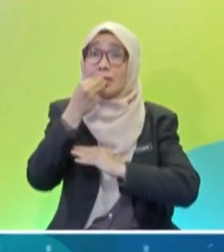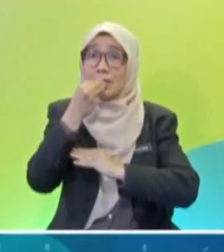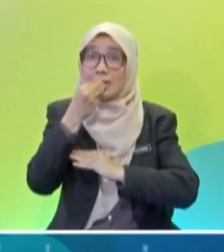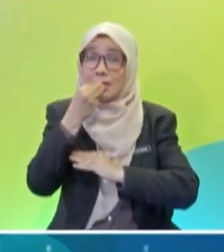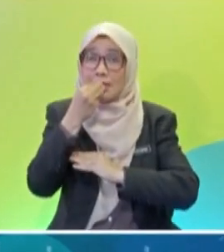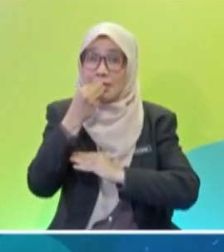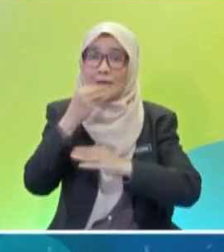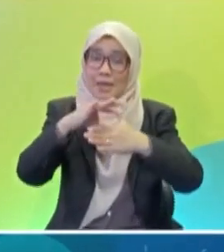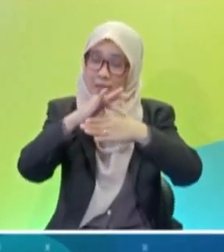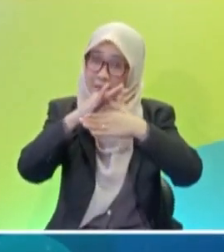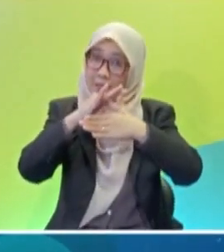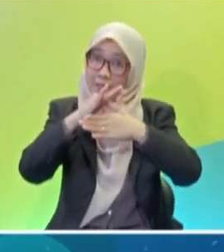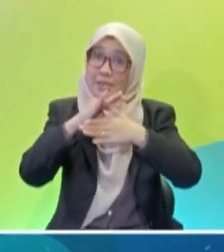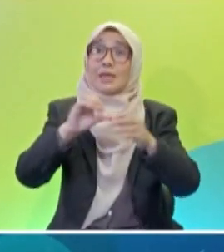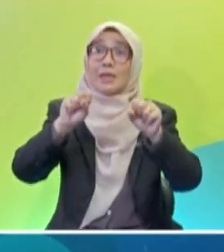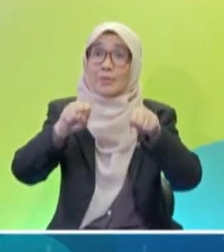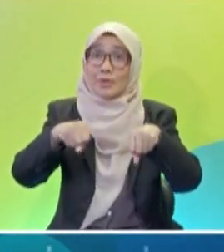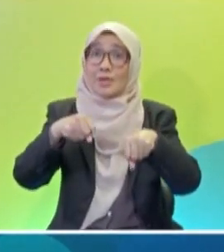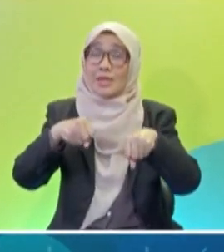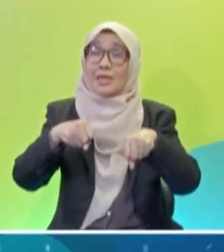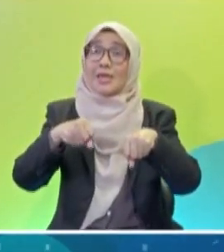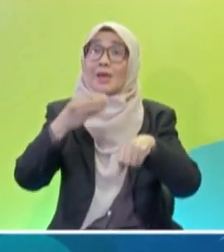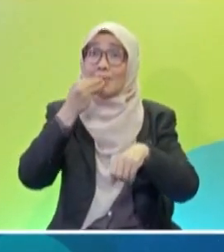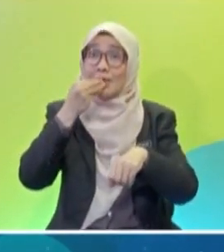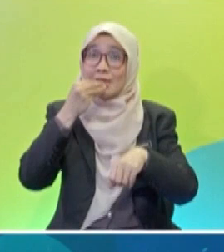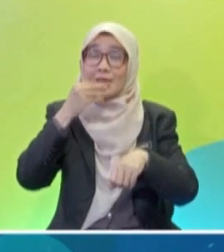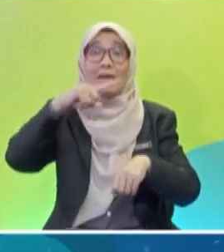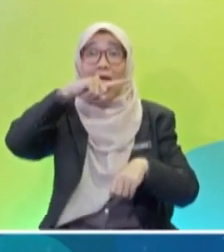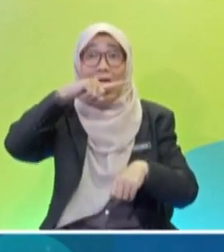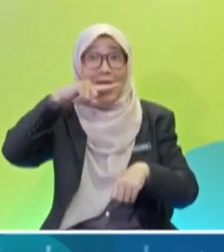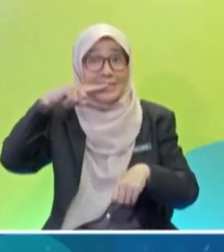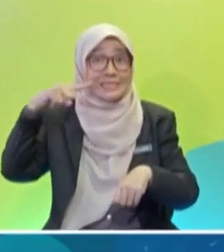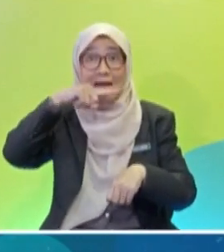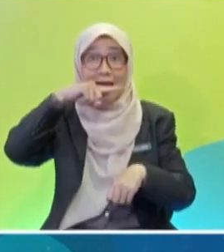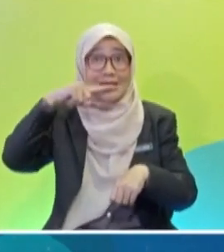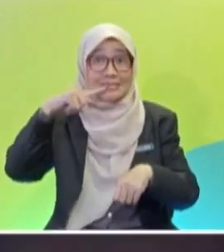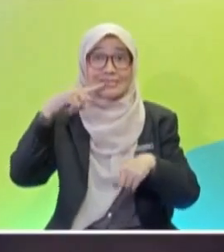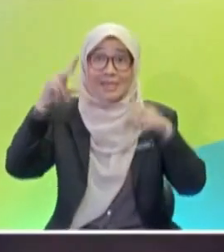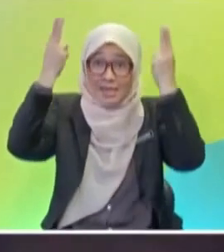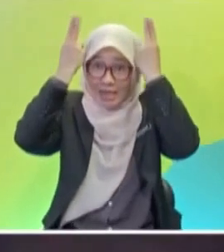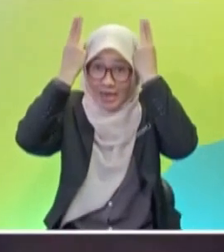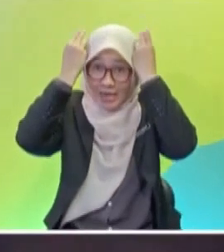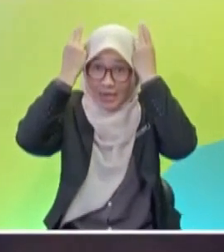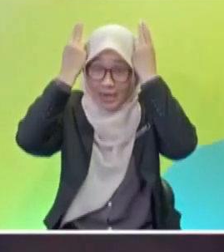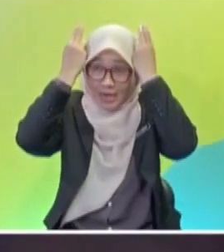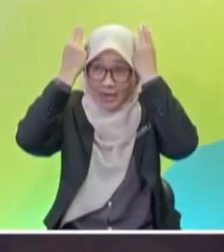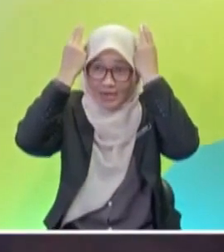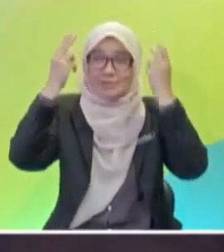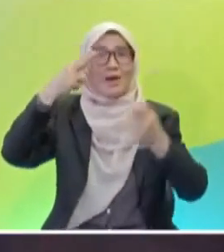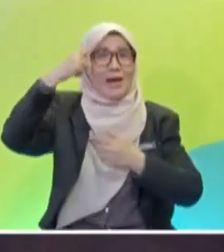daging dia udah makan sate enak tadi Sebut sate kambing sate ayam sate ayam seterusnya